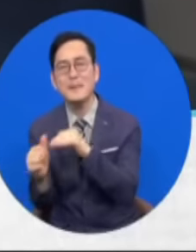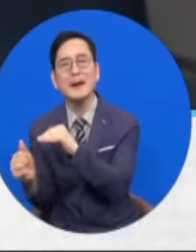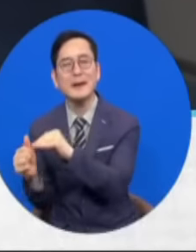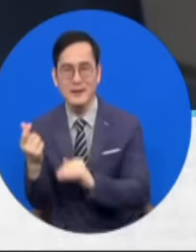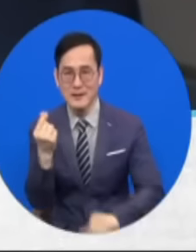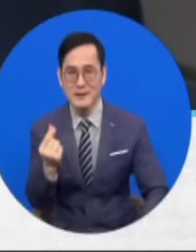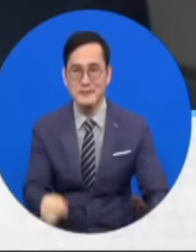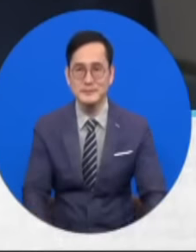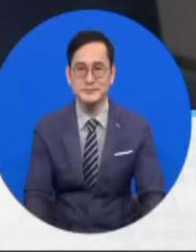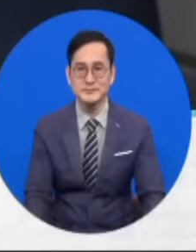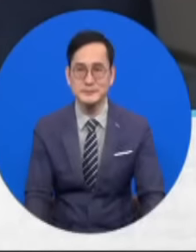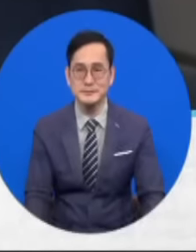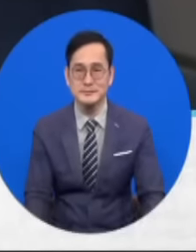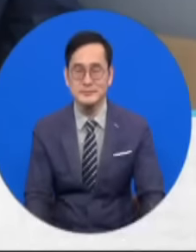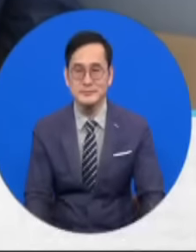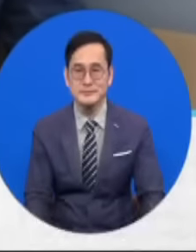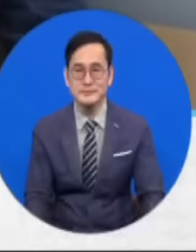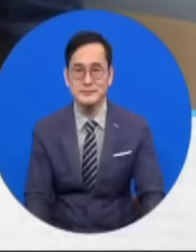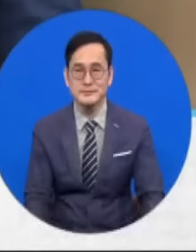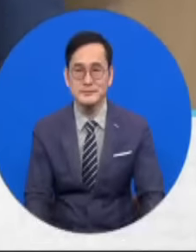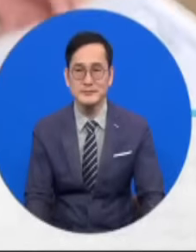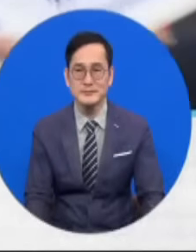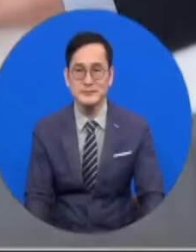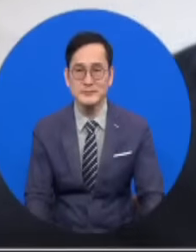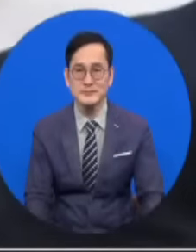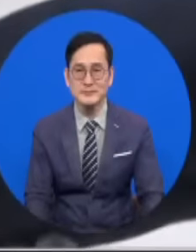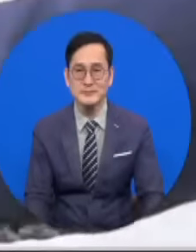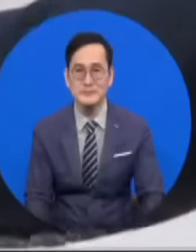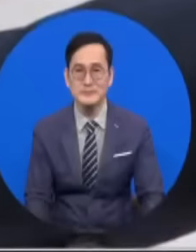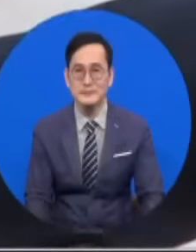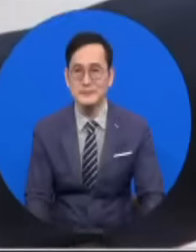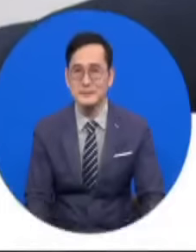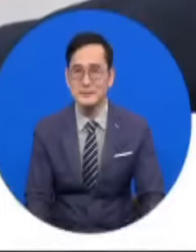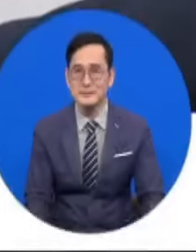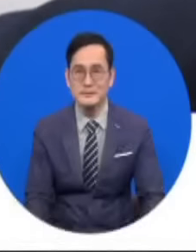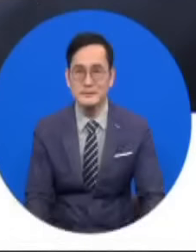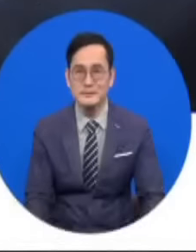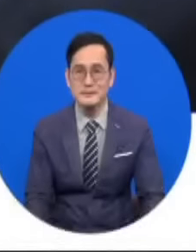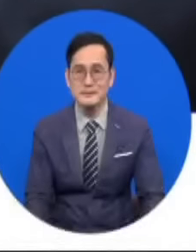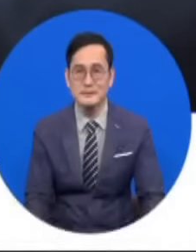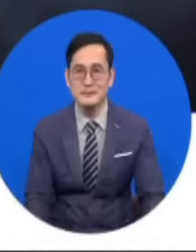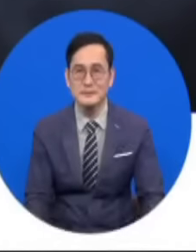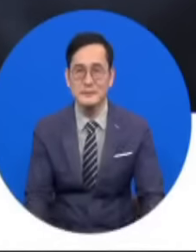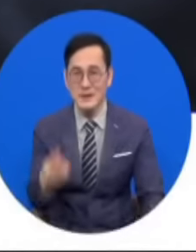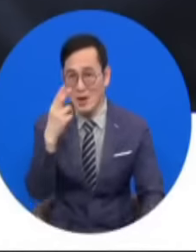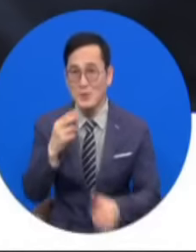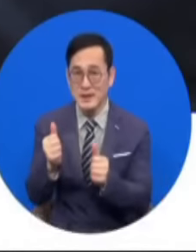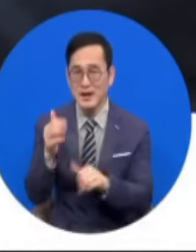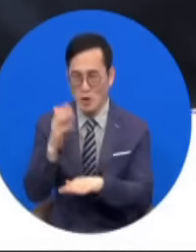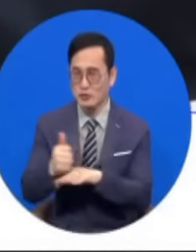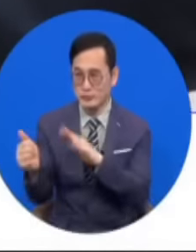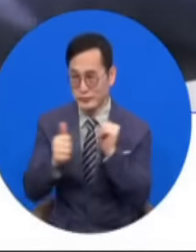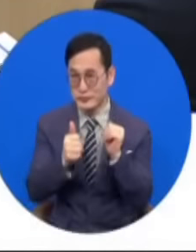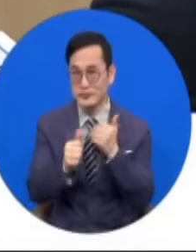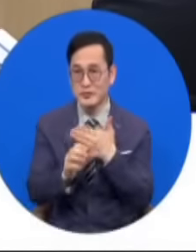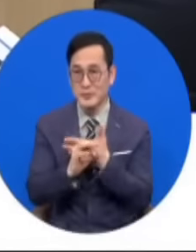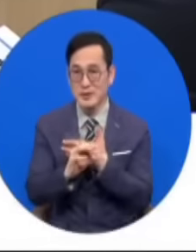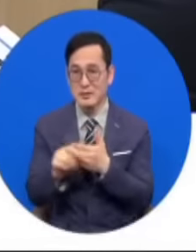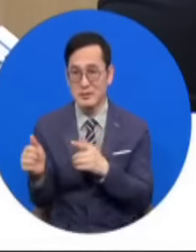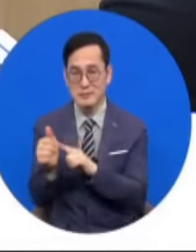민주당이 법사위에서 조사 안 할까 봐 걱정돼서 안 하려고 했는데 검사는 저기 불러 나가면 분연히